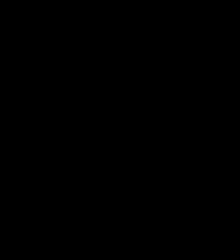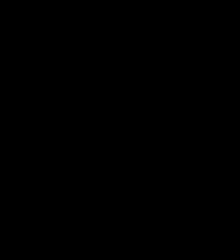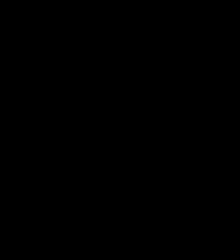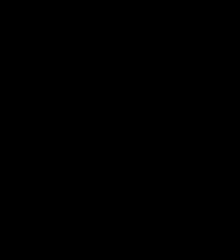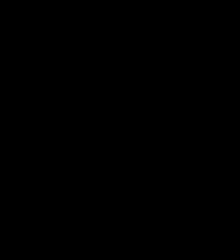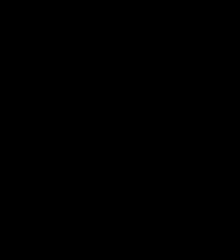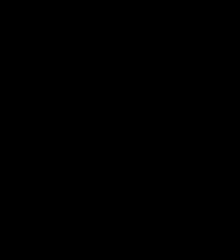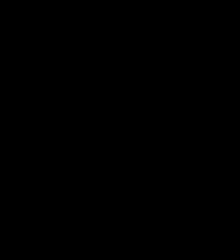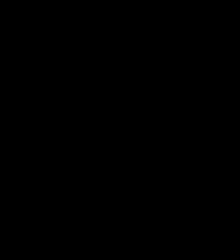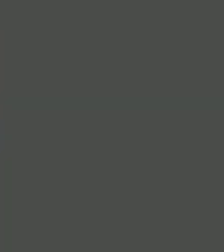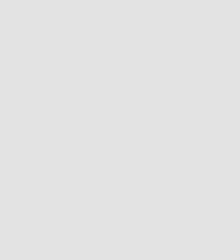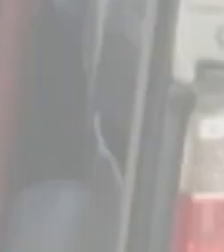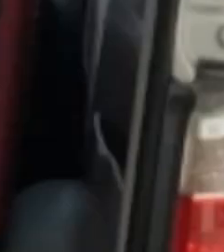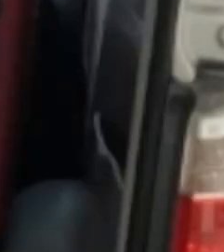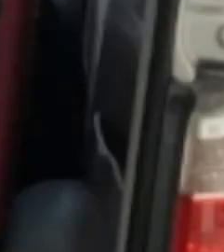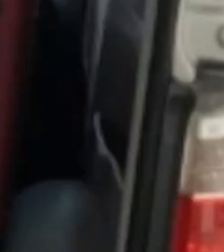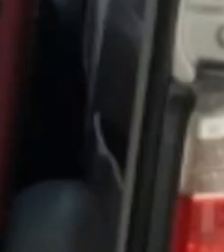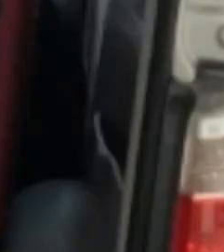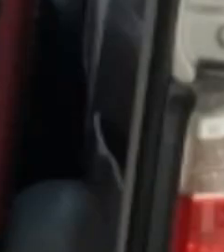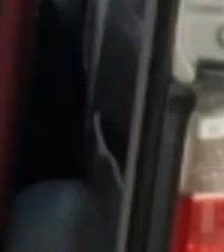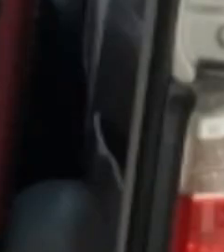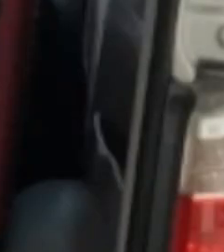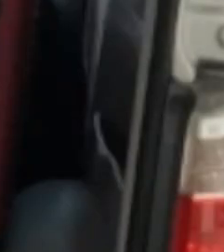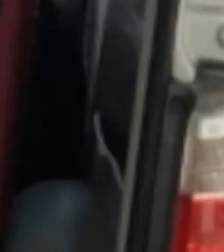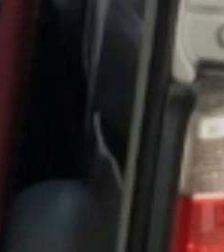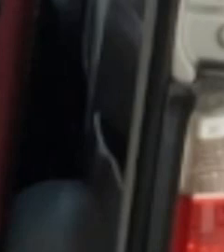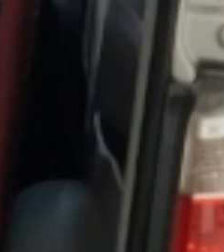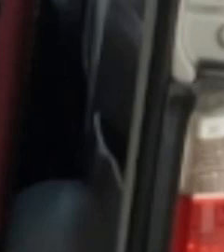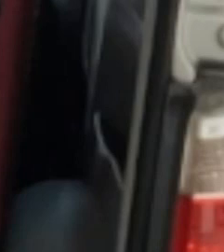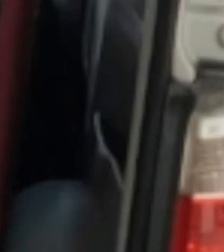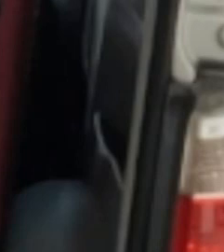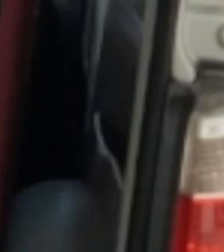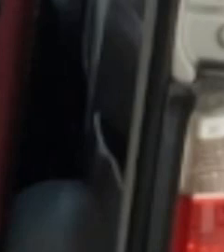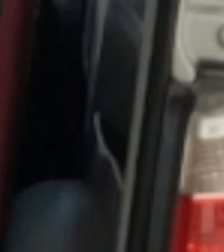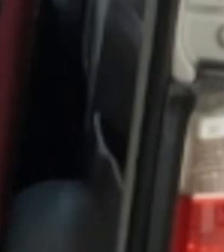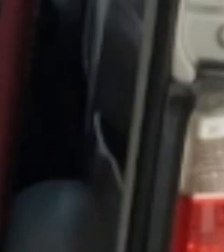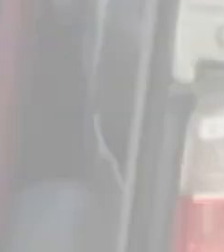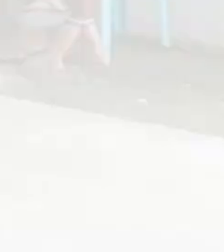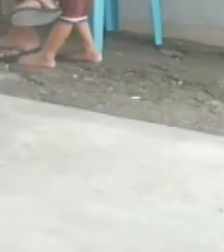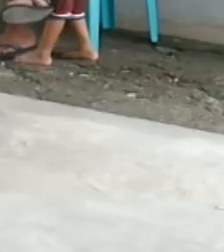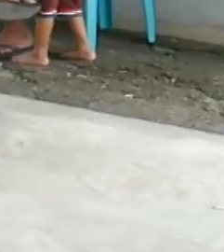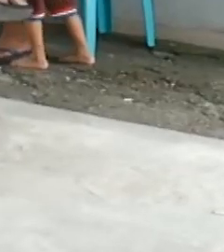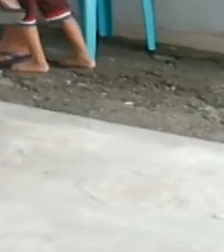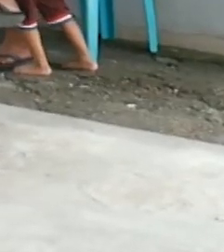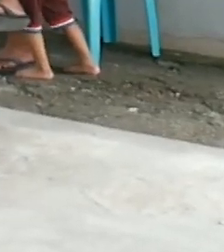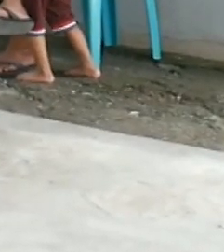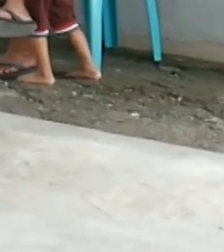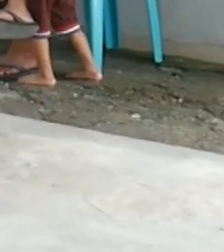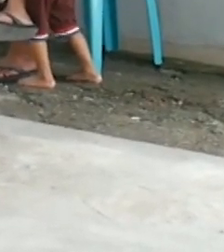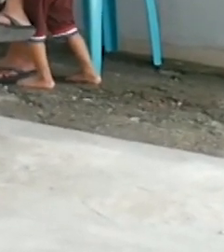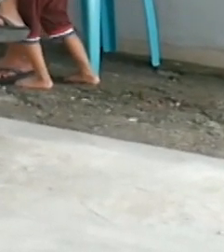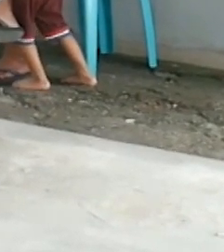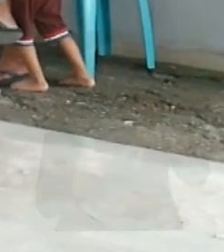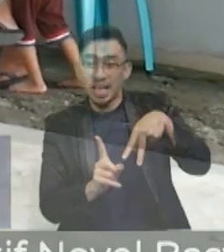korban dirawat di Rumah Sakit Parikesit selama 5 hari. Lantaran patah tulang di pangkal paha cukup parah, korban dirujuk ke RSUD Abdul Wahab